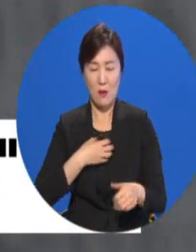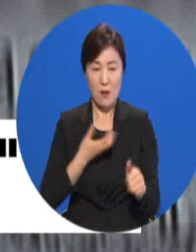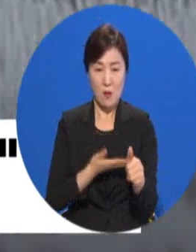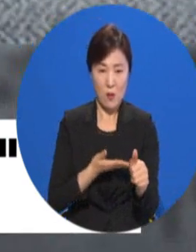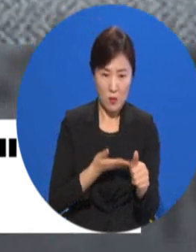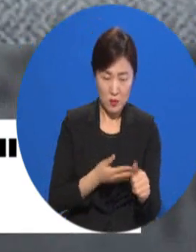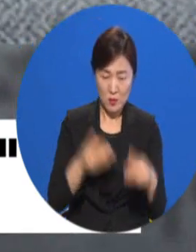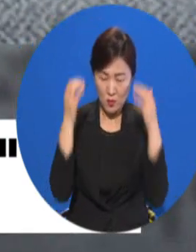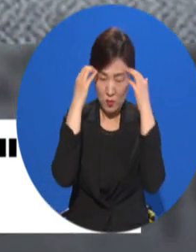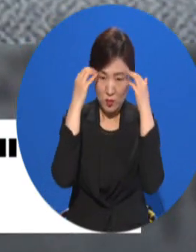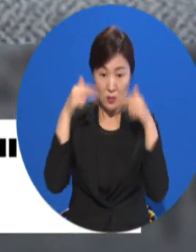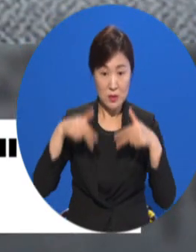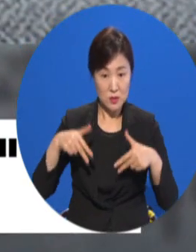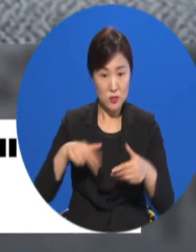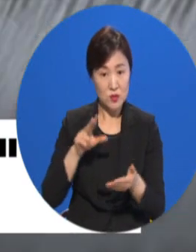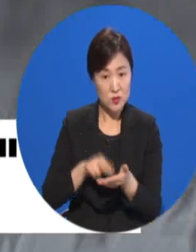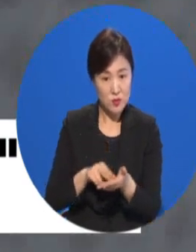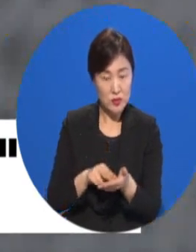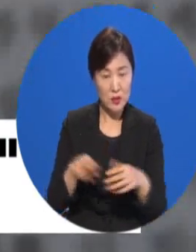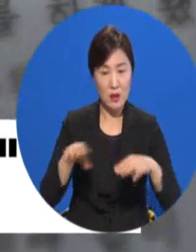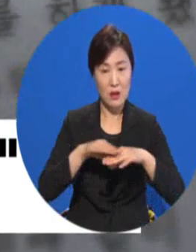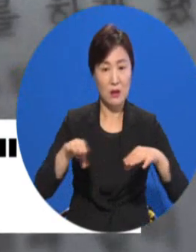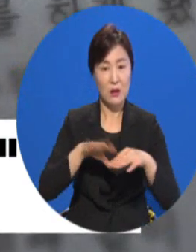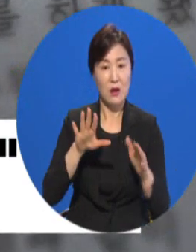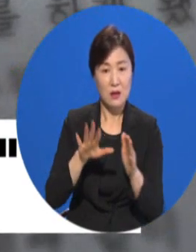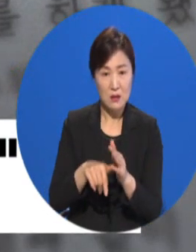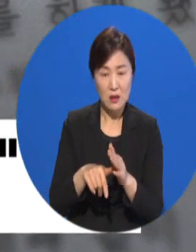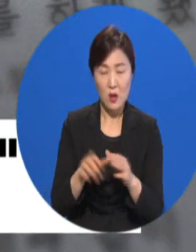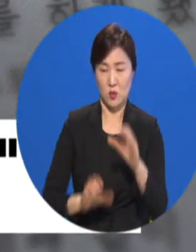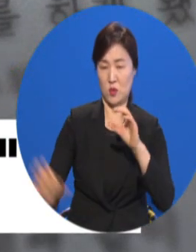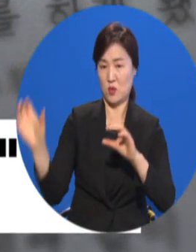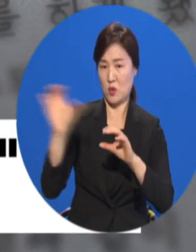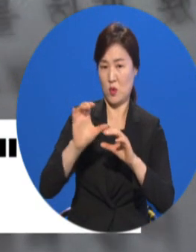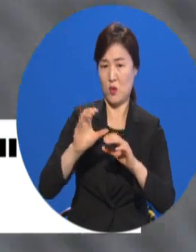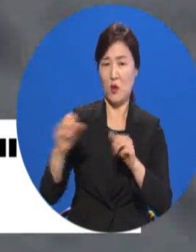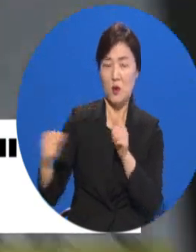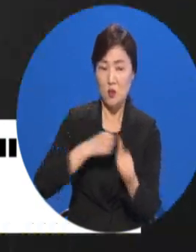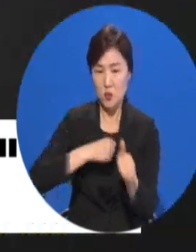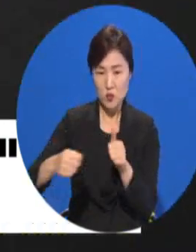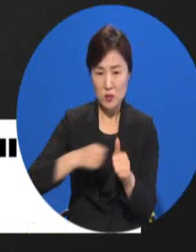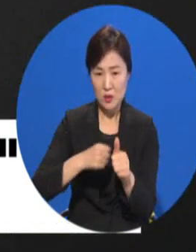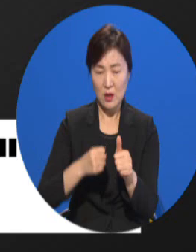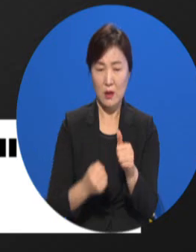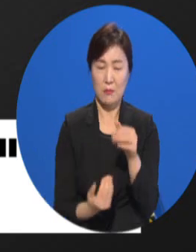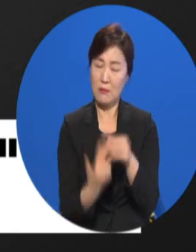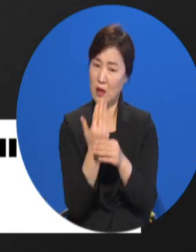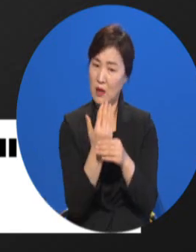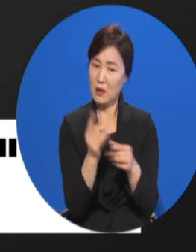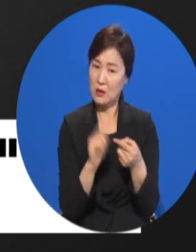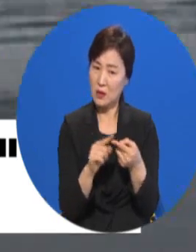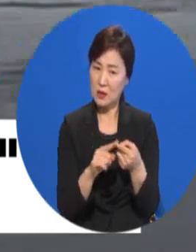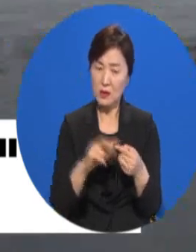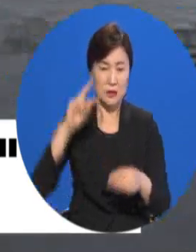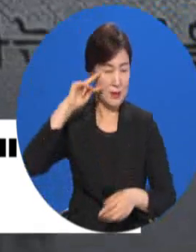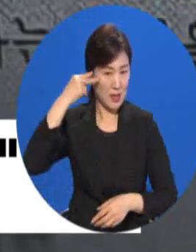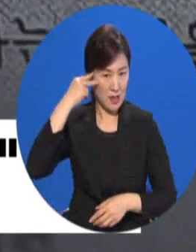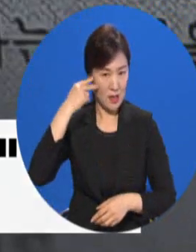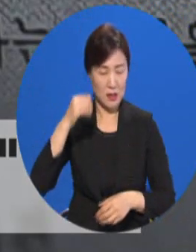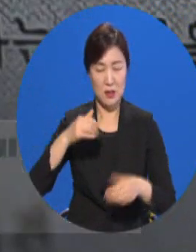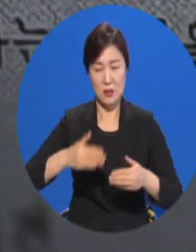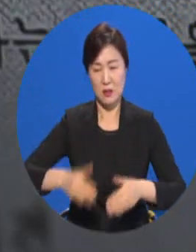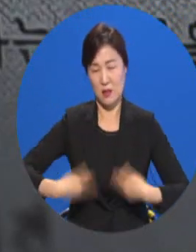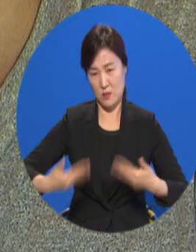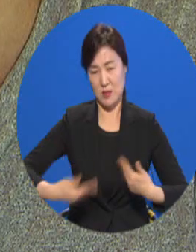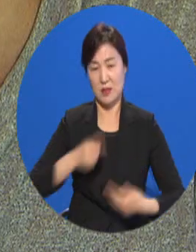받는 직원들 문제를 거론하면서 한술 더 떠 구타를 언급한 자체만으로도 시대착오적이자 경솔했다는